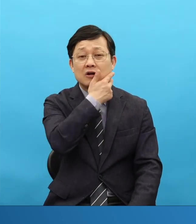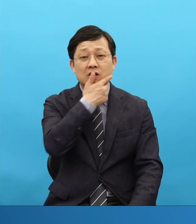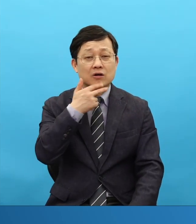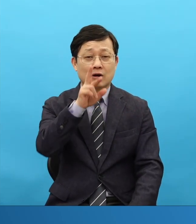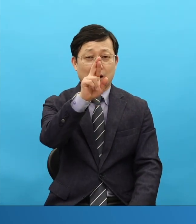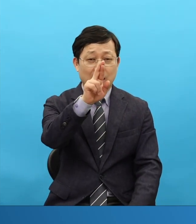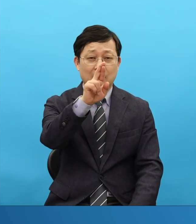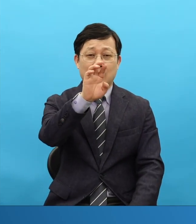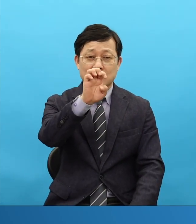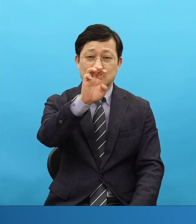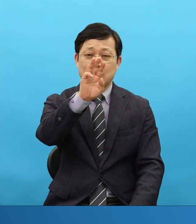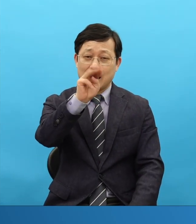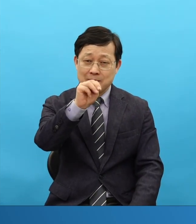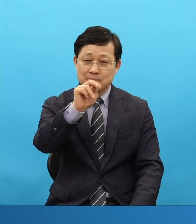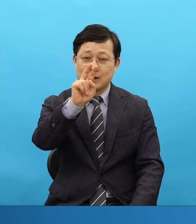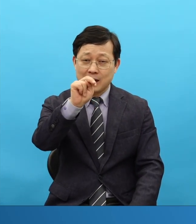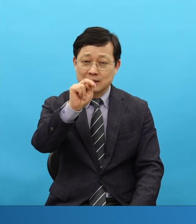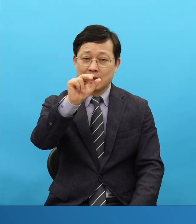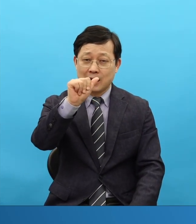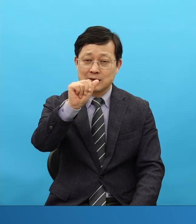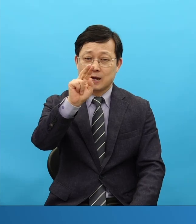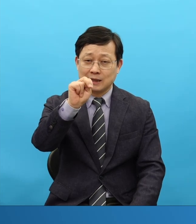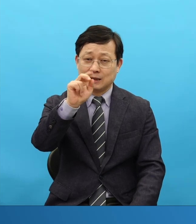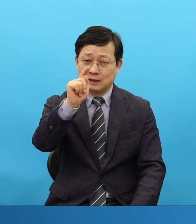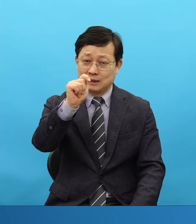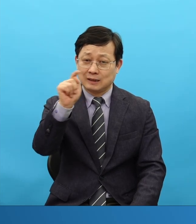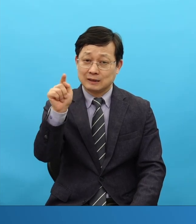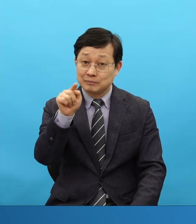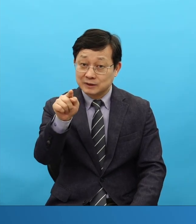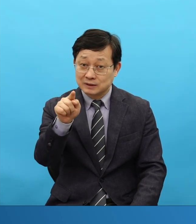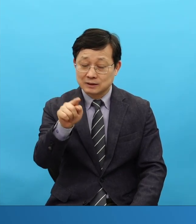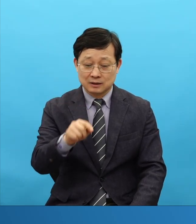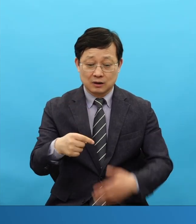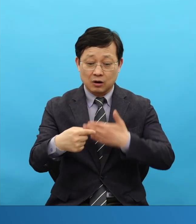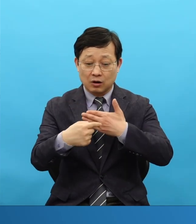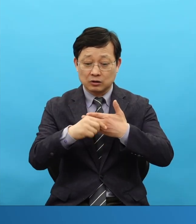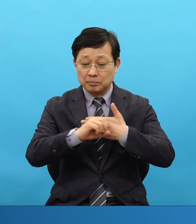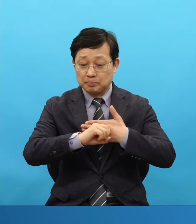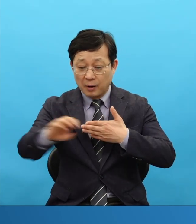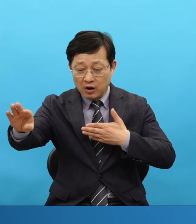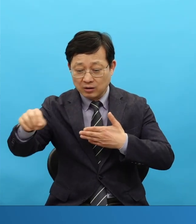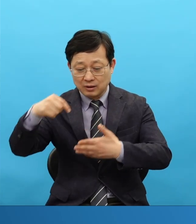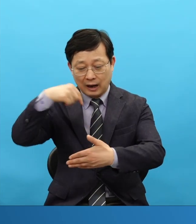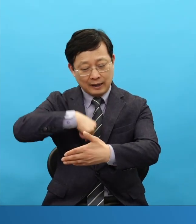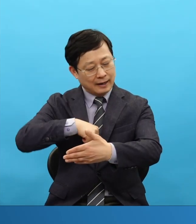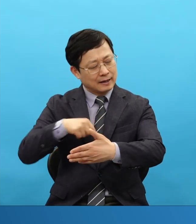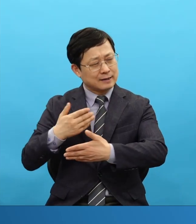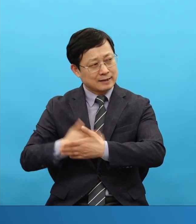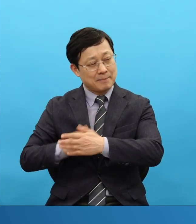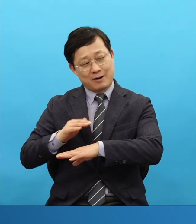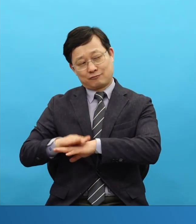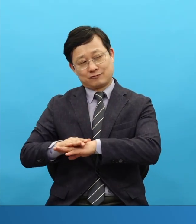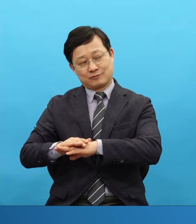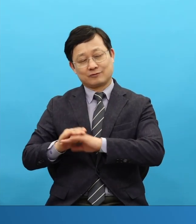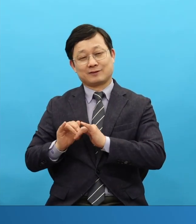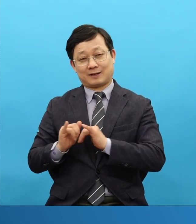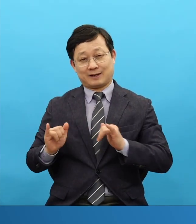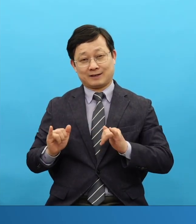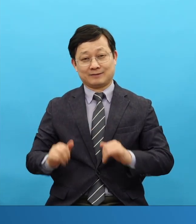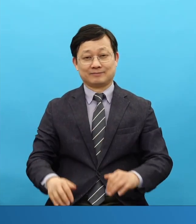义深远， 버려진 자처럼 보이지만은 남은 자입니다. 好像看似是被撇弃的，却是存留